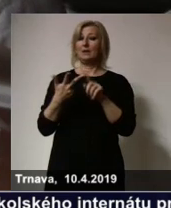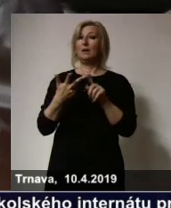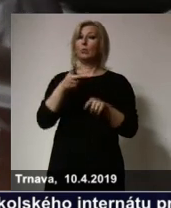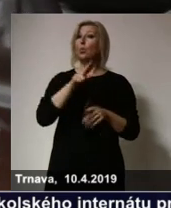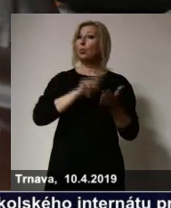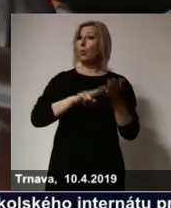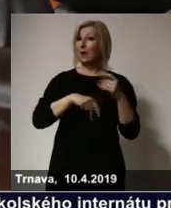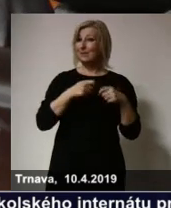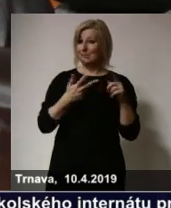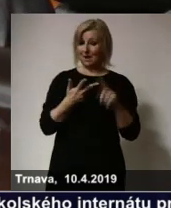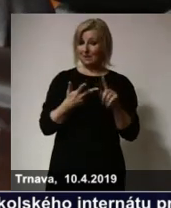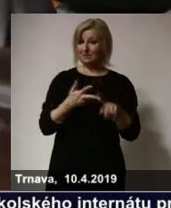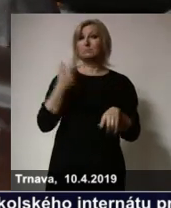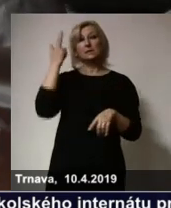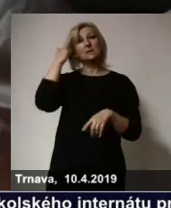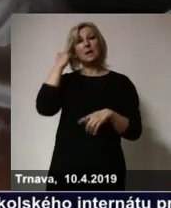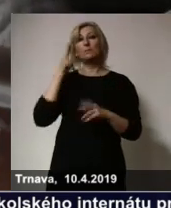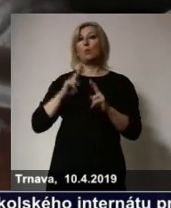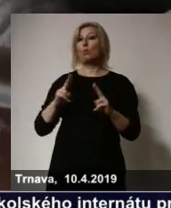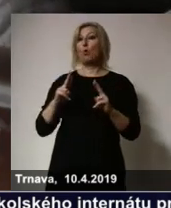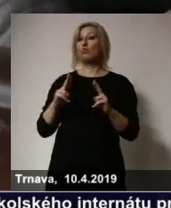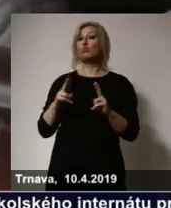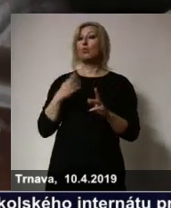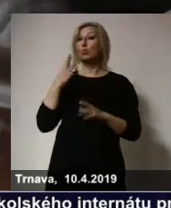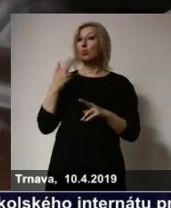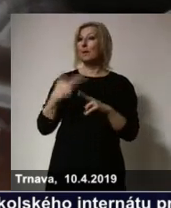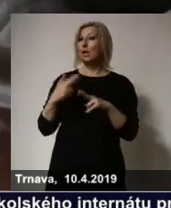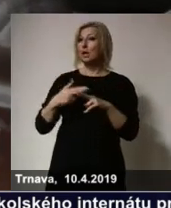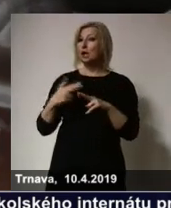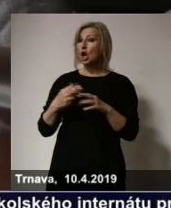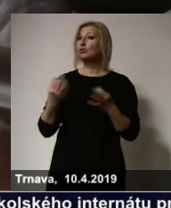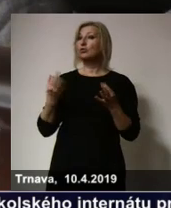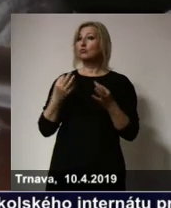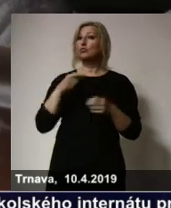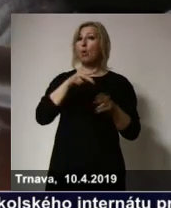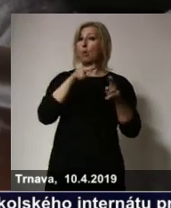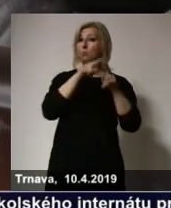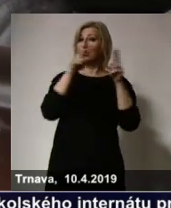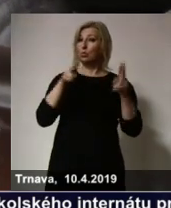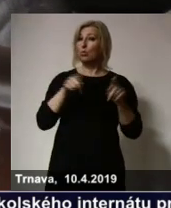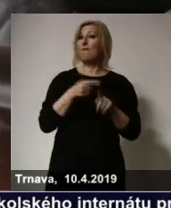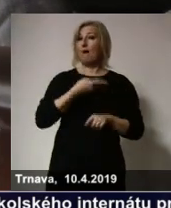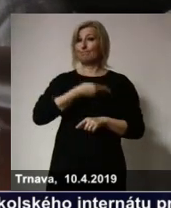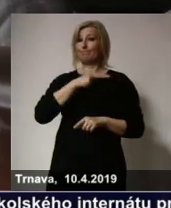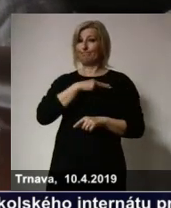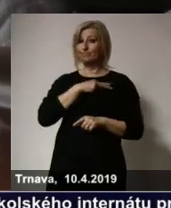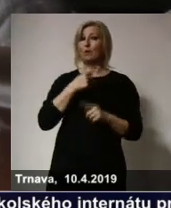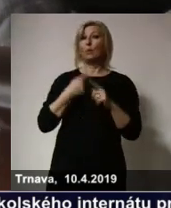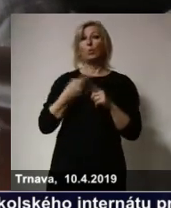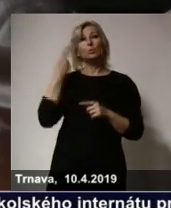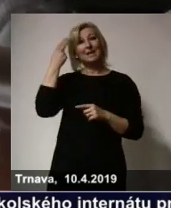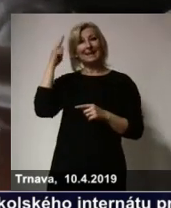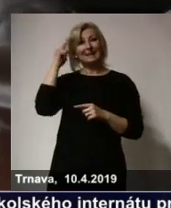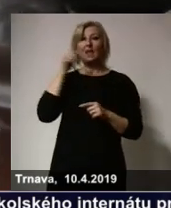možno sa budeme zaoberať aj iniciatívou, aby sme prevzali túto budovu a internát bol vytvorený